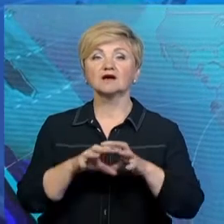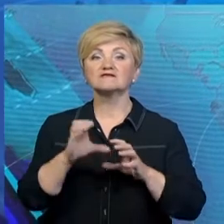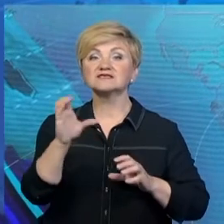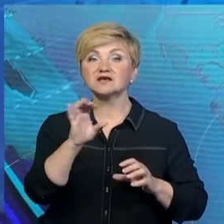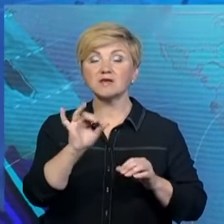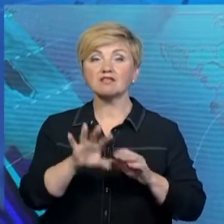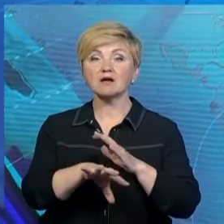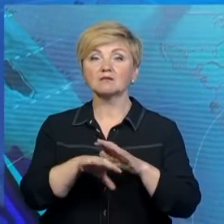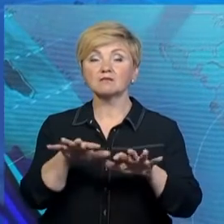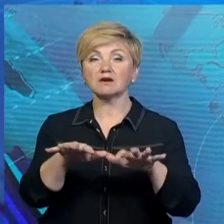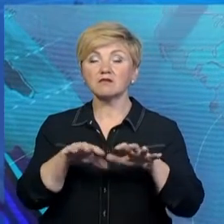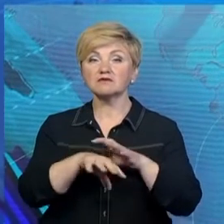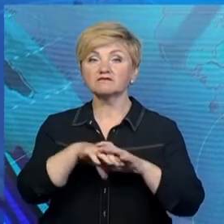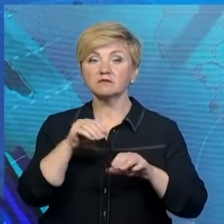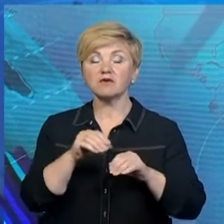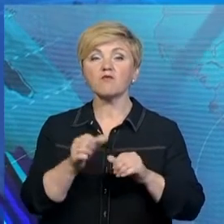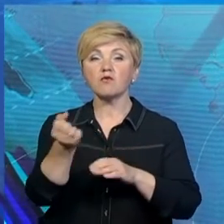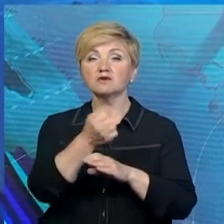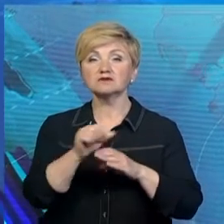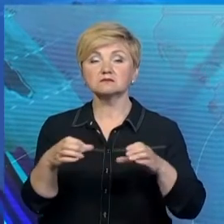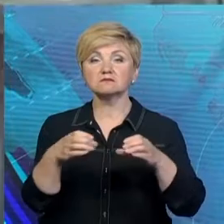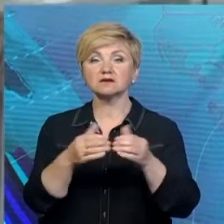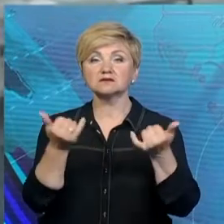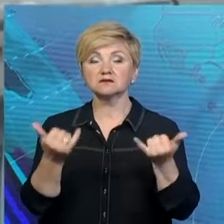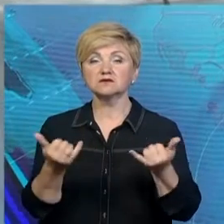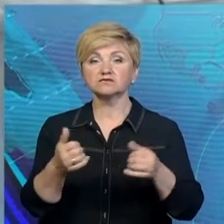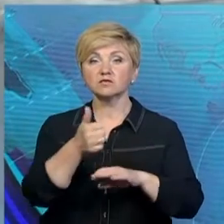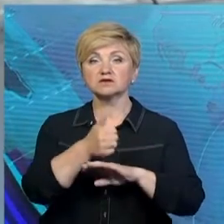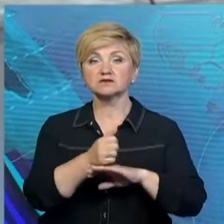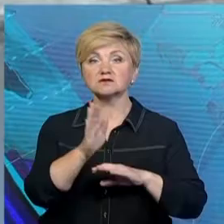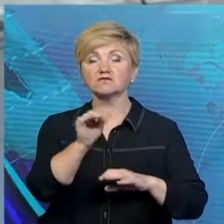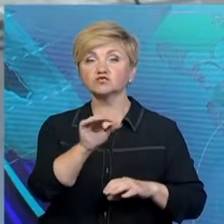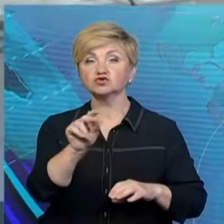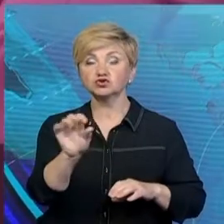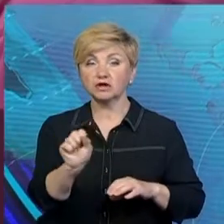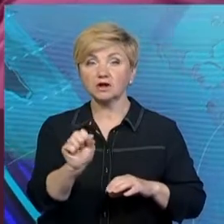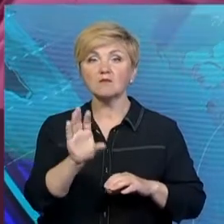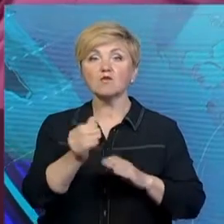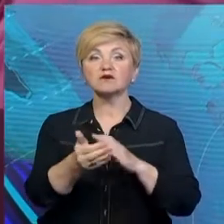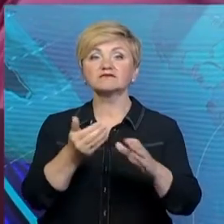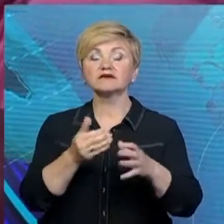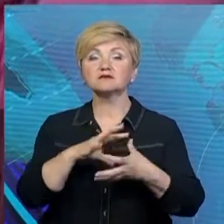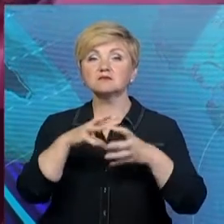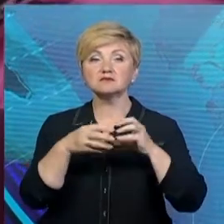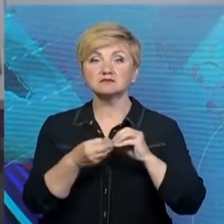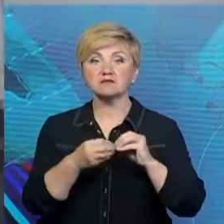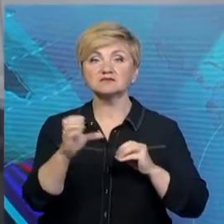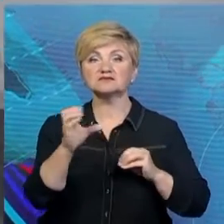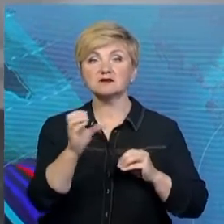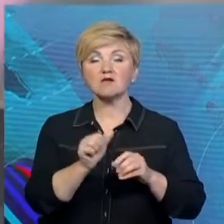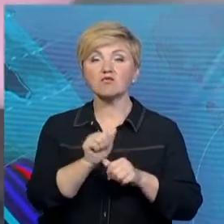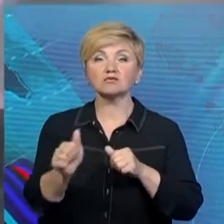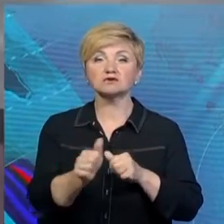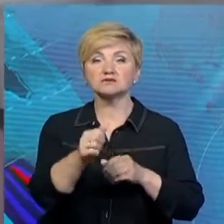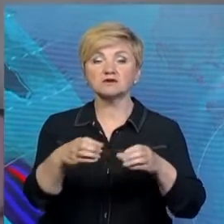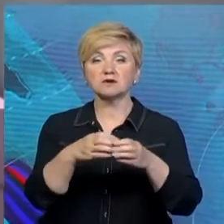В Сербии на парламентских выборах убедительную победу одержала партия действующего президента Александра Вучича. По предварительным данным, сербская прогрессивная